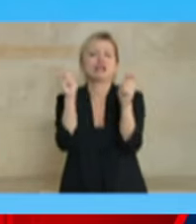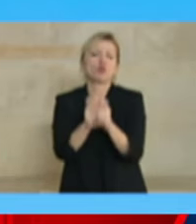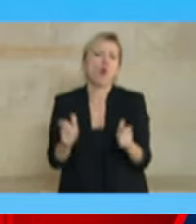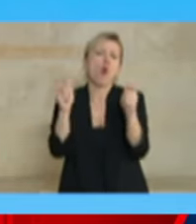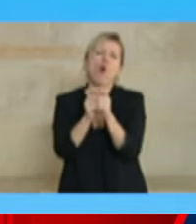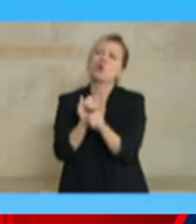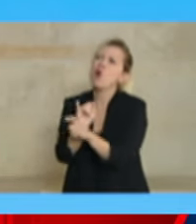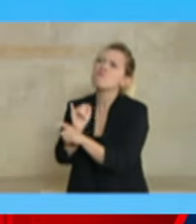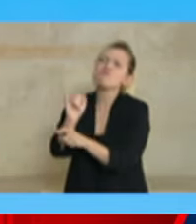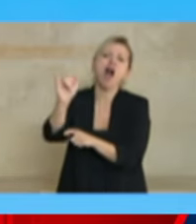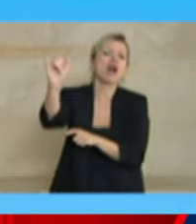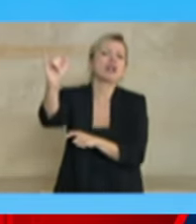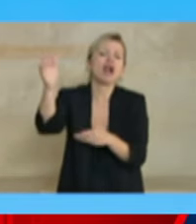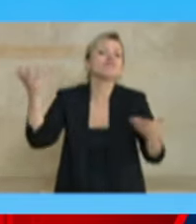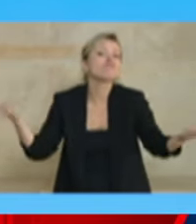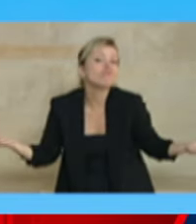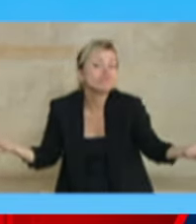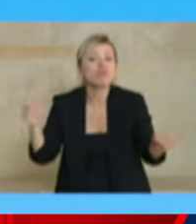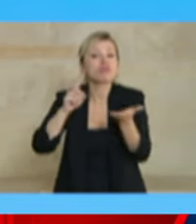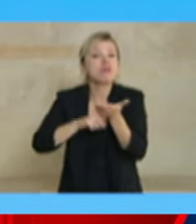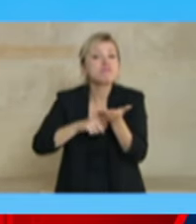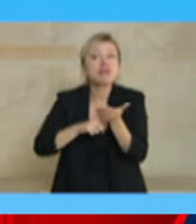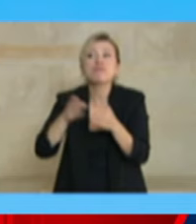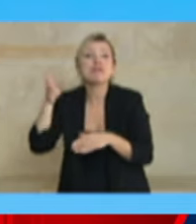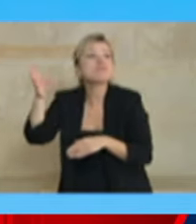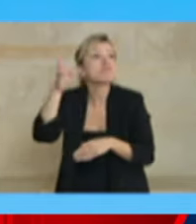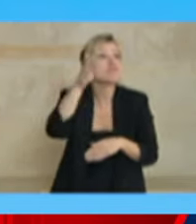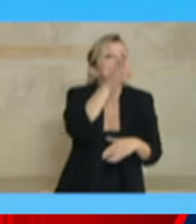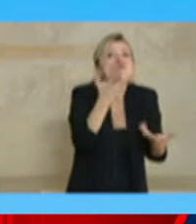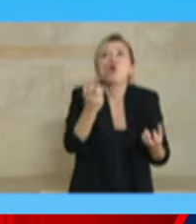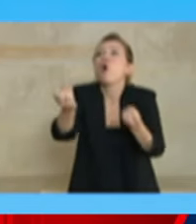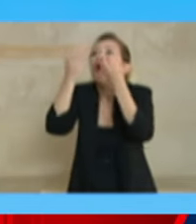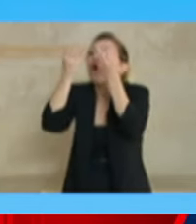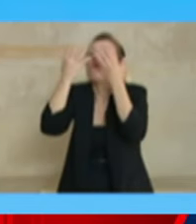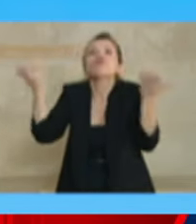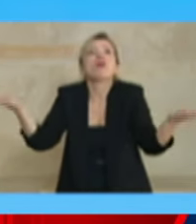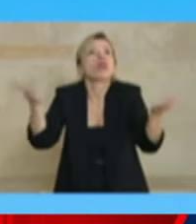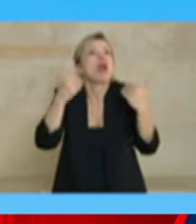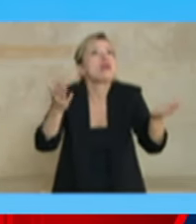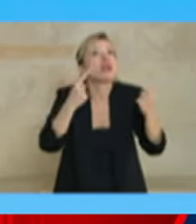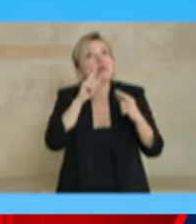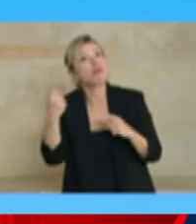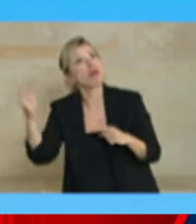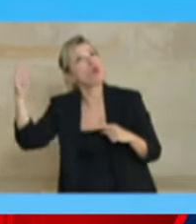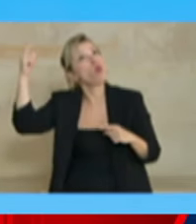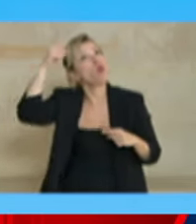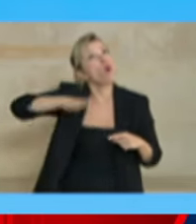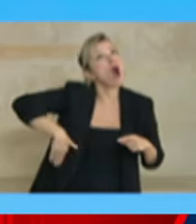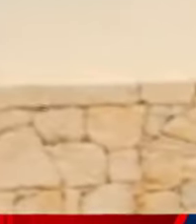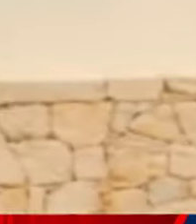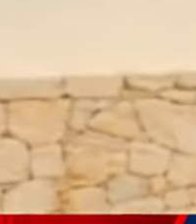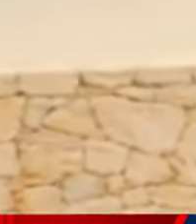απομονωμένο, και το οποίο πρέπει να πάει πού για να κάνει φροντιστήριο. Αν πρέπει να έρθει στα Χανιά, μιλάμε για μία μισή ώρα